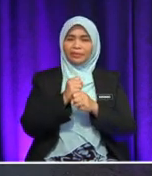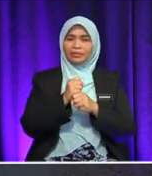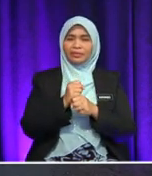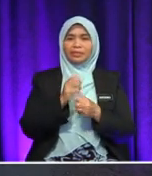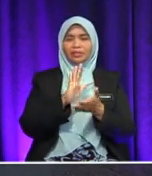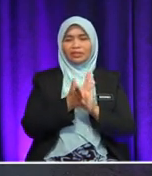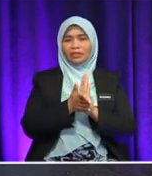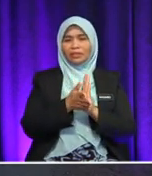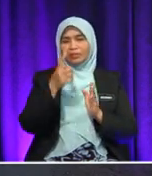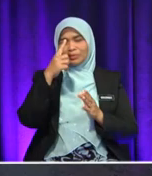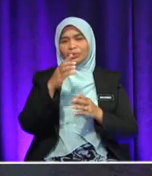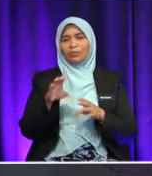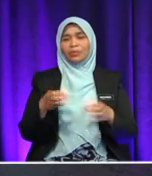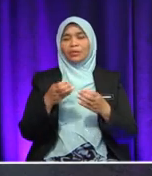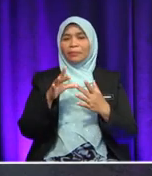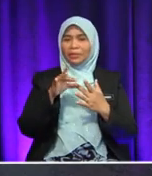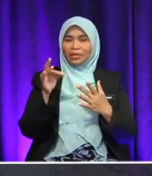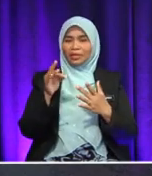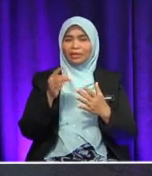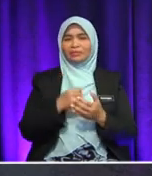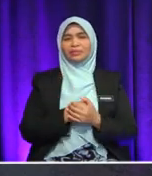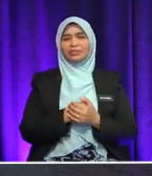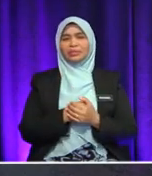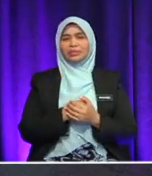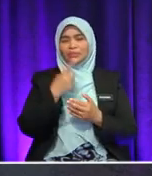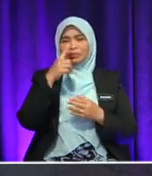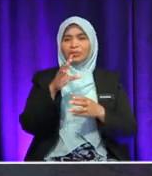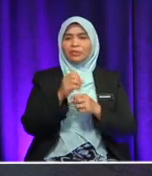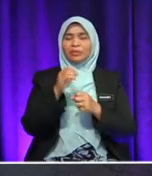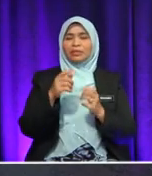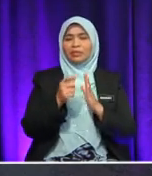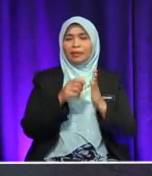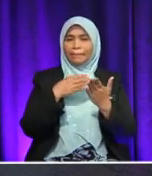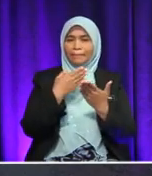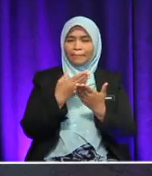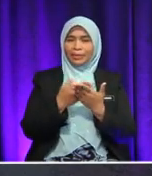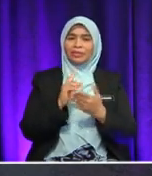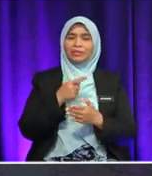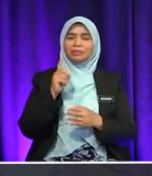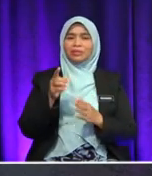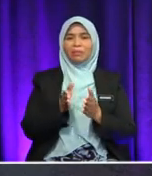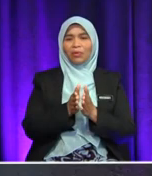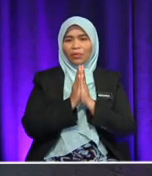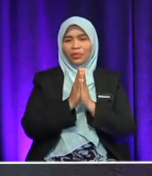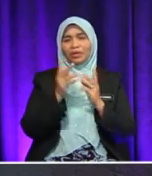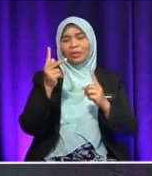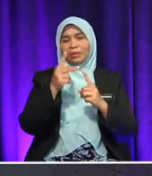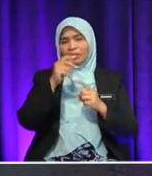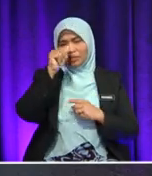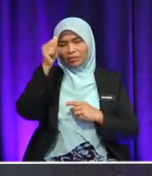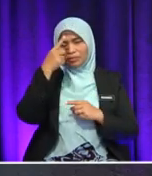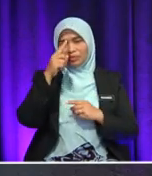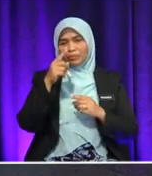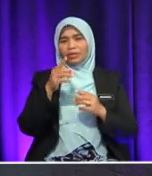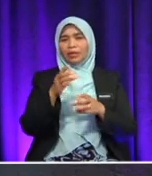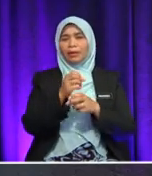di luar negara bombay dalam negara Bombay jadi untuk dapat yang terbaik kita ke memohon kepada Allah mohon petunjuk